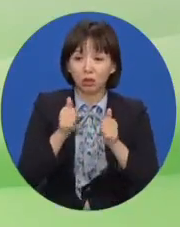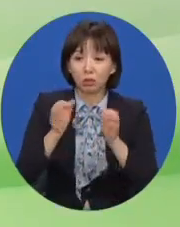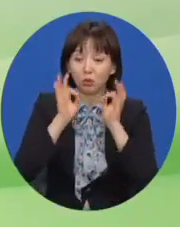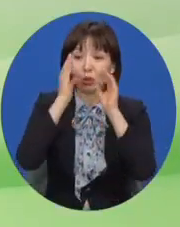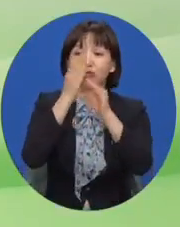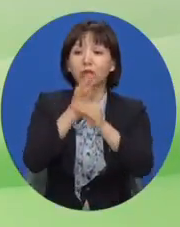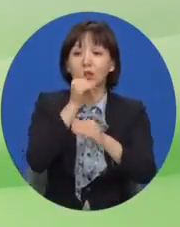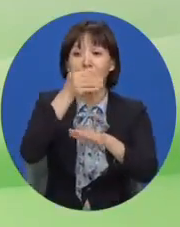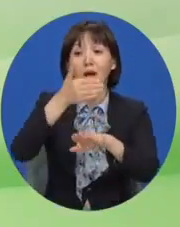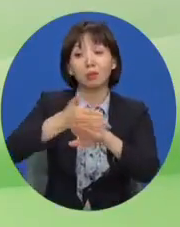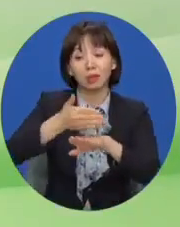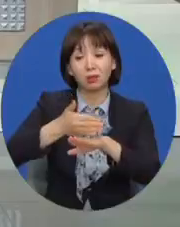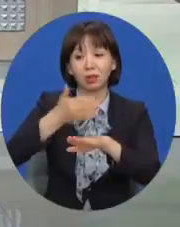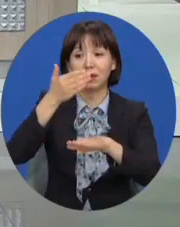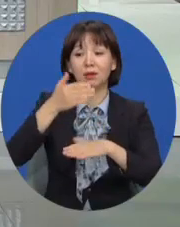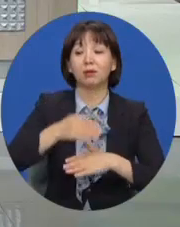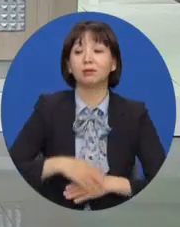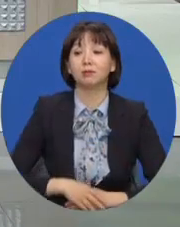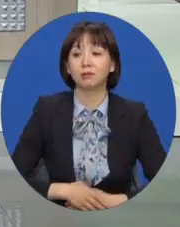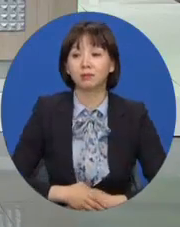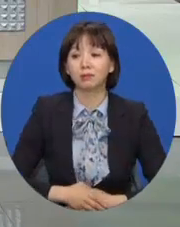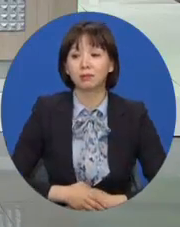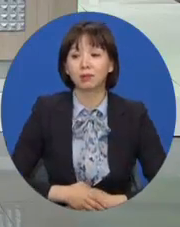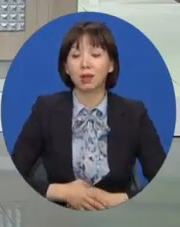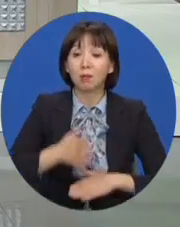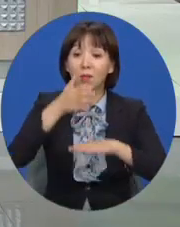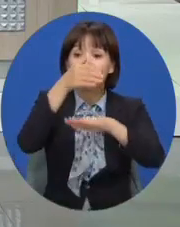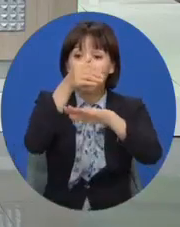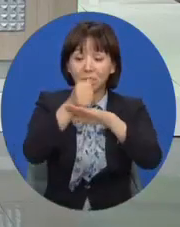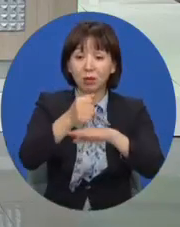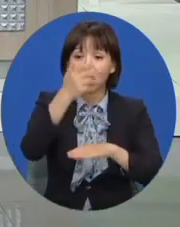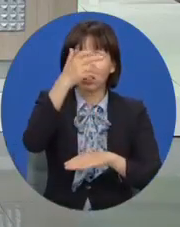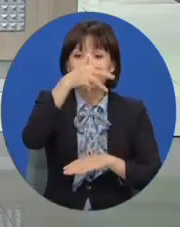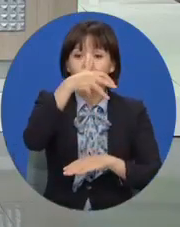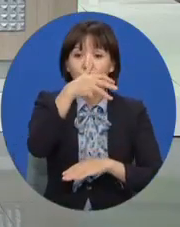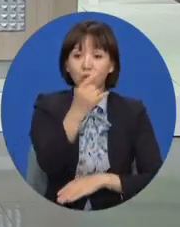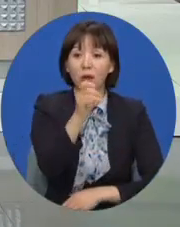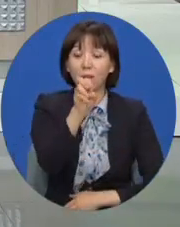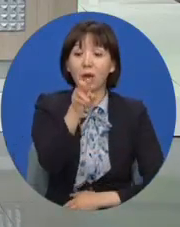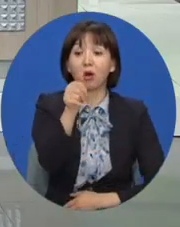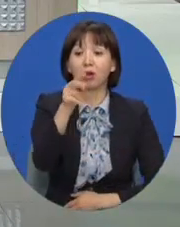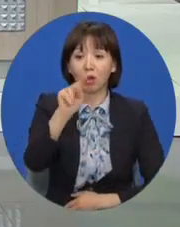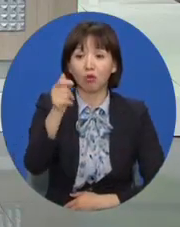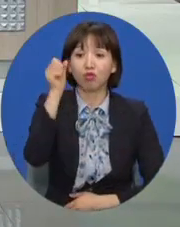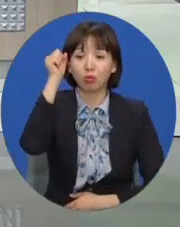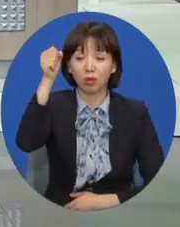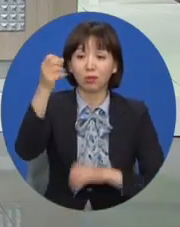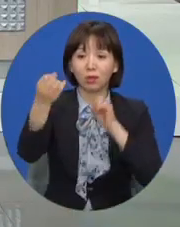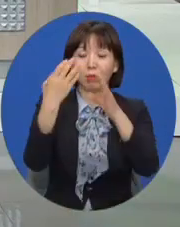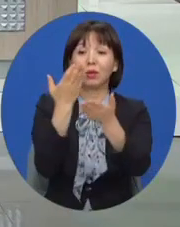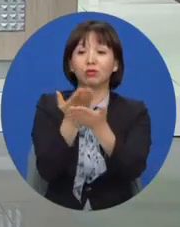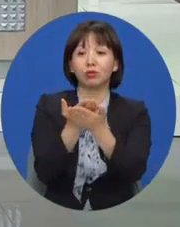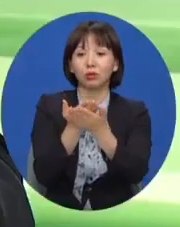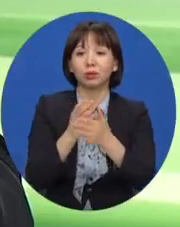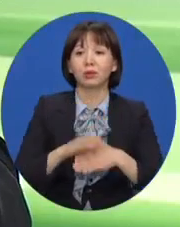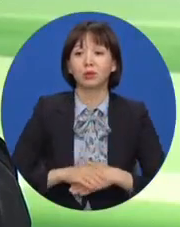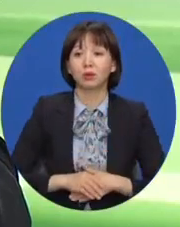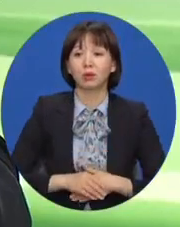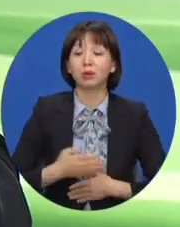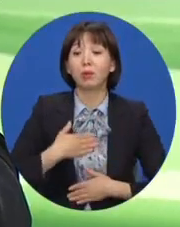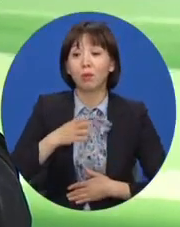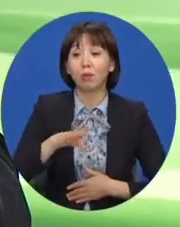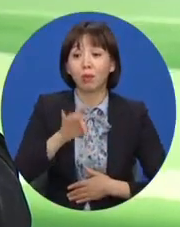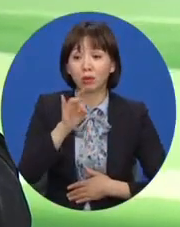있습니다. 감사합니다. 네. 이제 마지막으로 최명해 후보께서 이 공통질문에 답해 주시겠습니다. 네. 저는